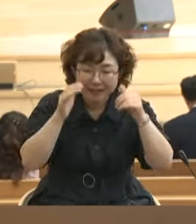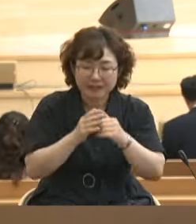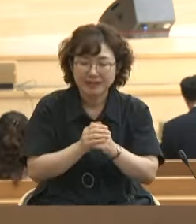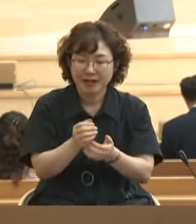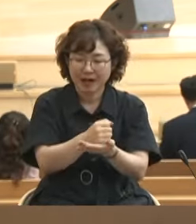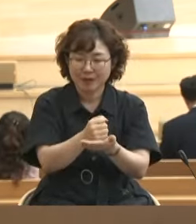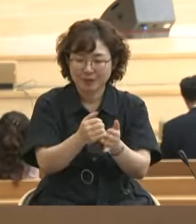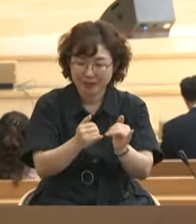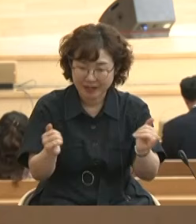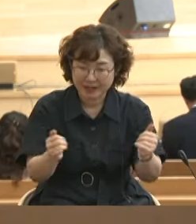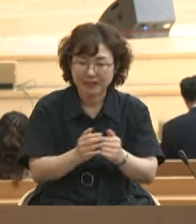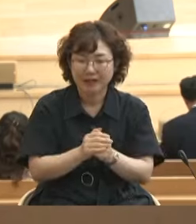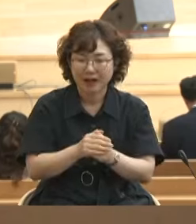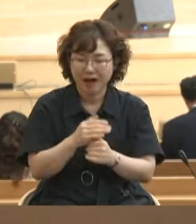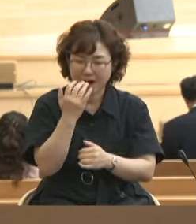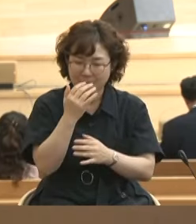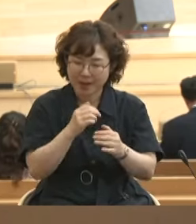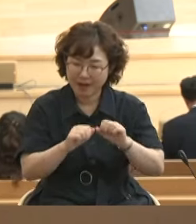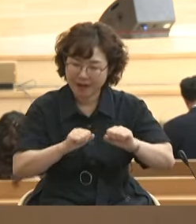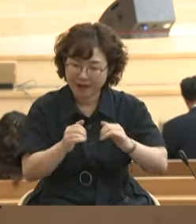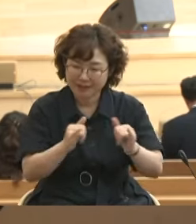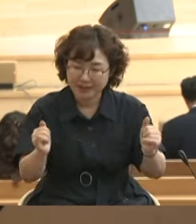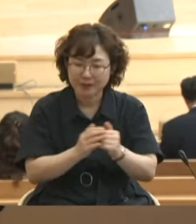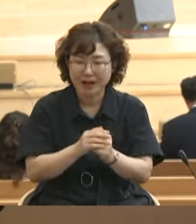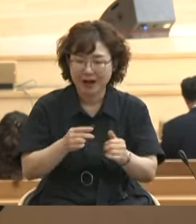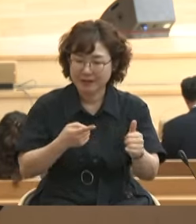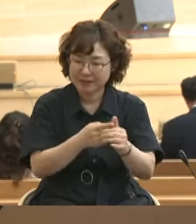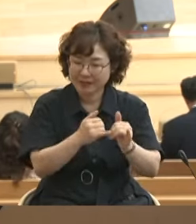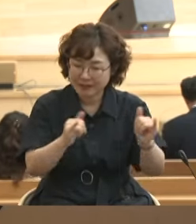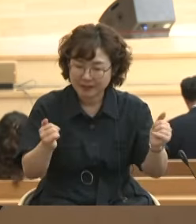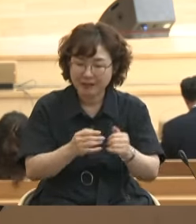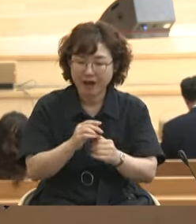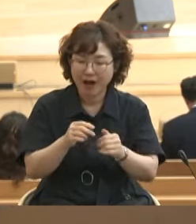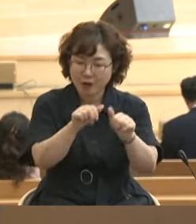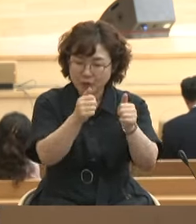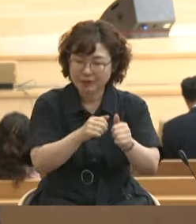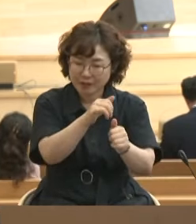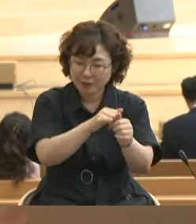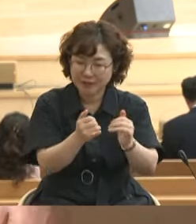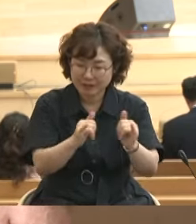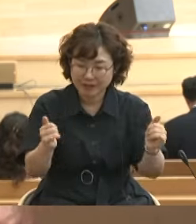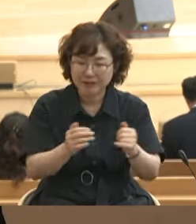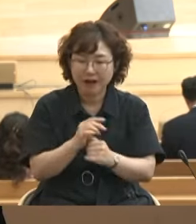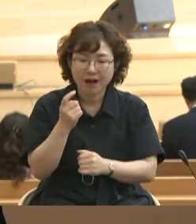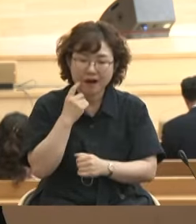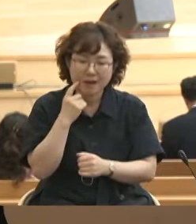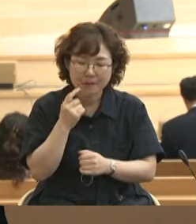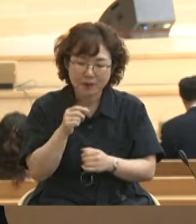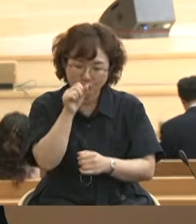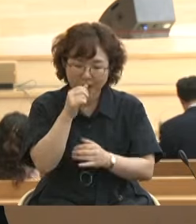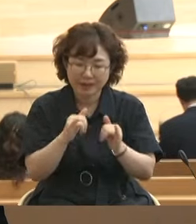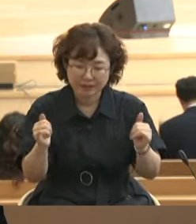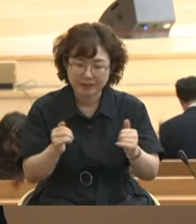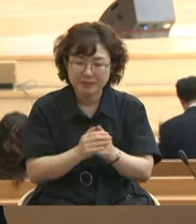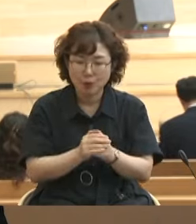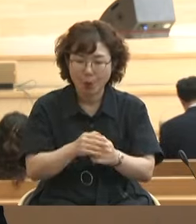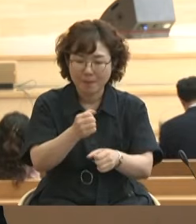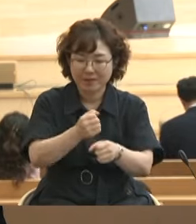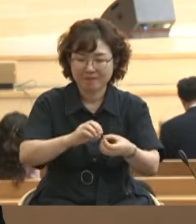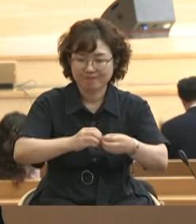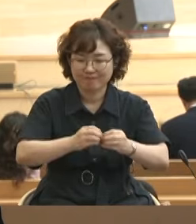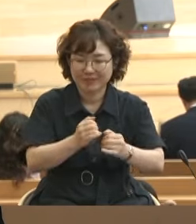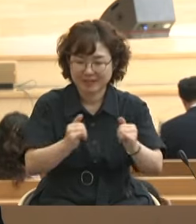개들과 점술가들과 음행하는 자들과 살인자들과 우상 숭배자들과 미 거짓말을